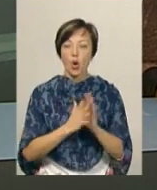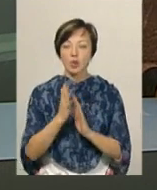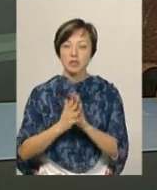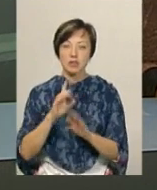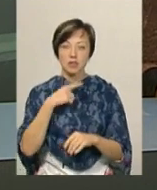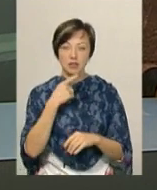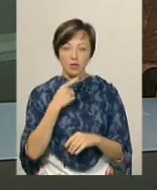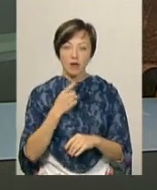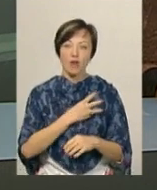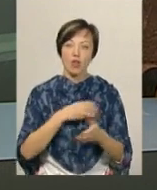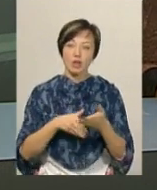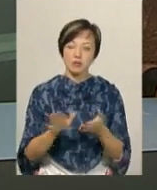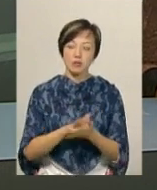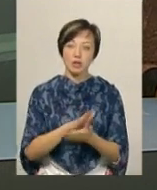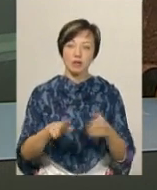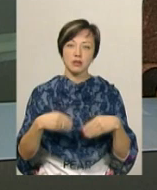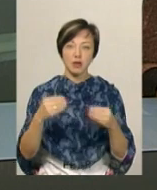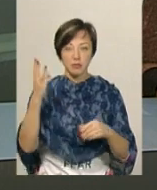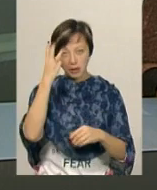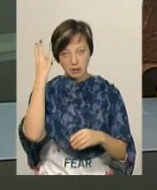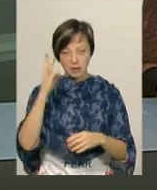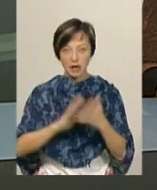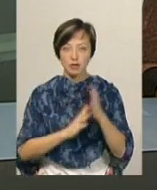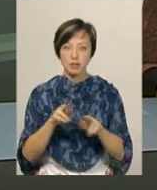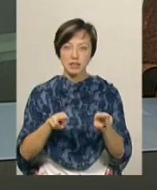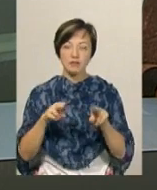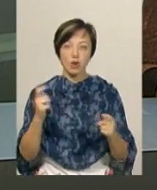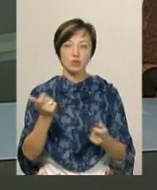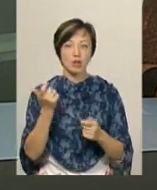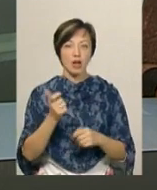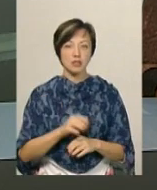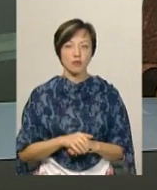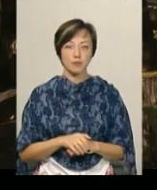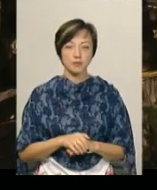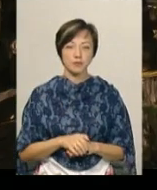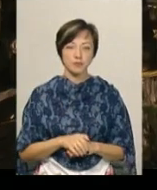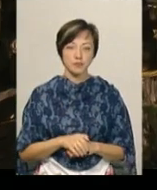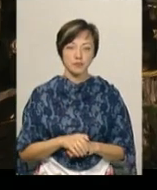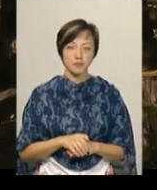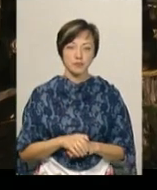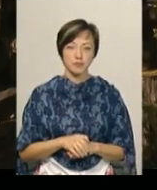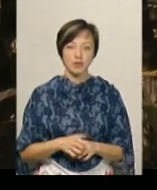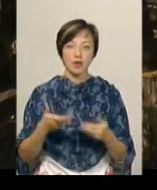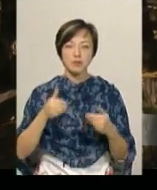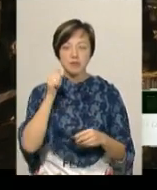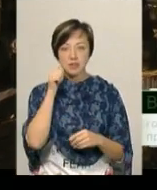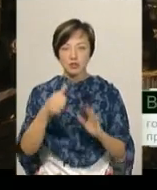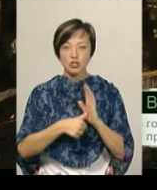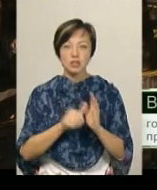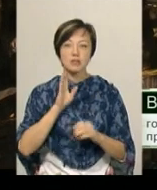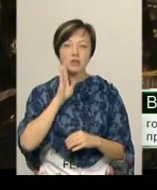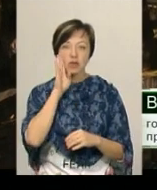Валентина Базилюк, волонтерам безоплатно надало Хмельницьке лісомисливське господарство. Ми завтра в 6 часов